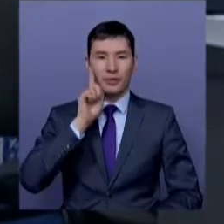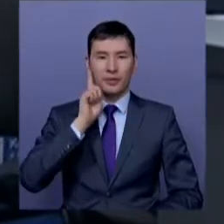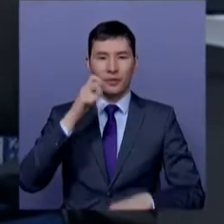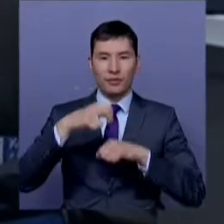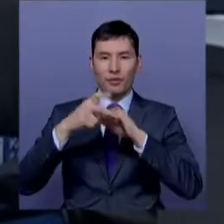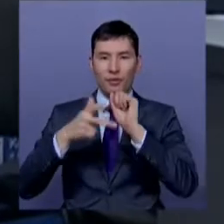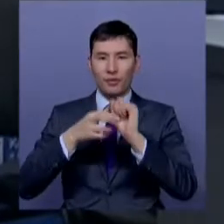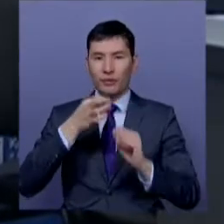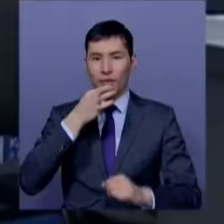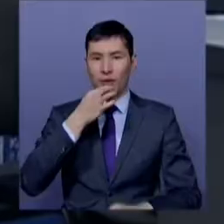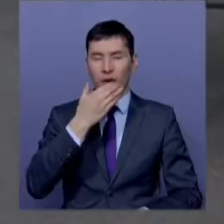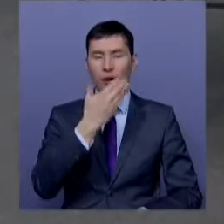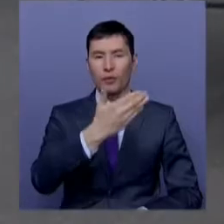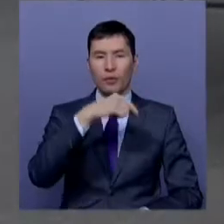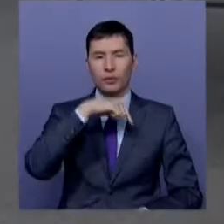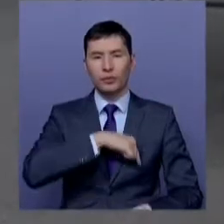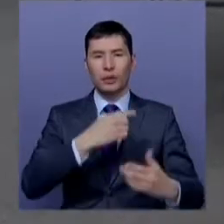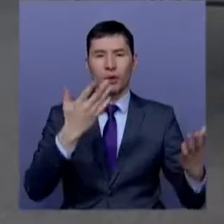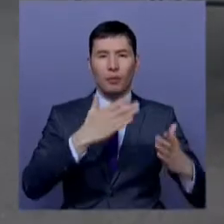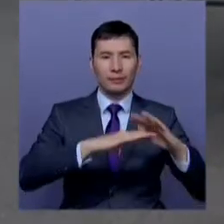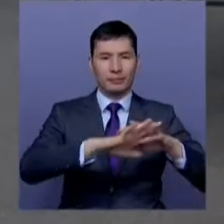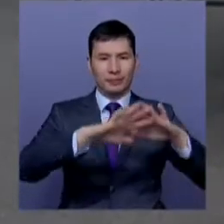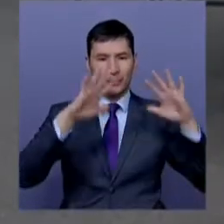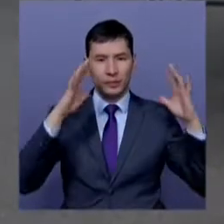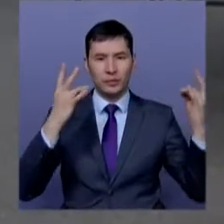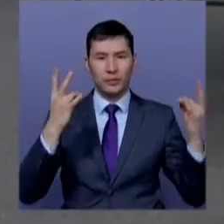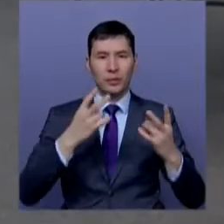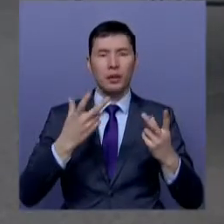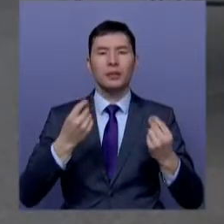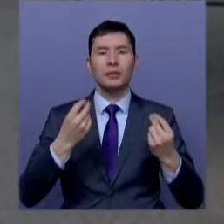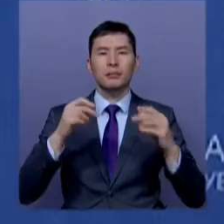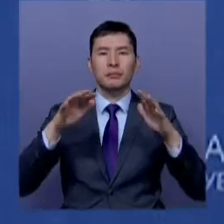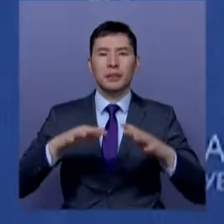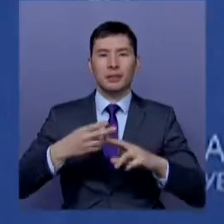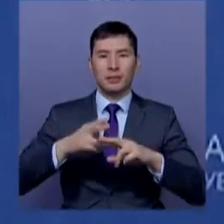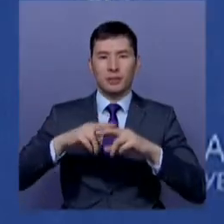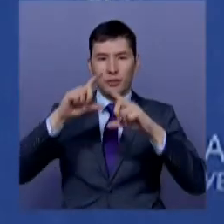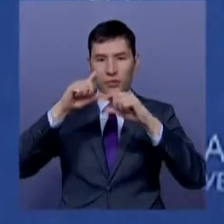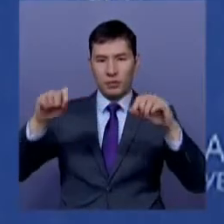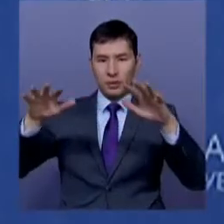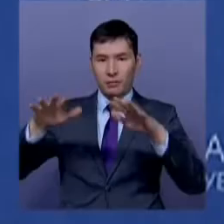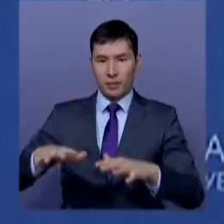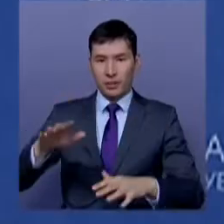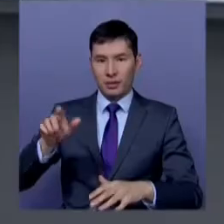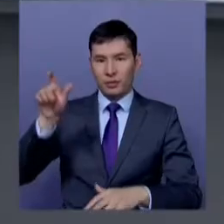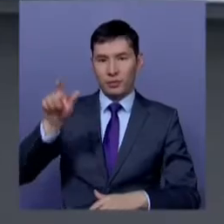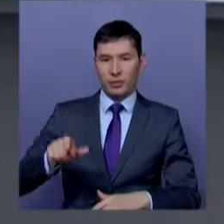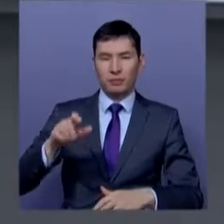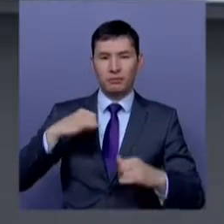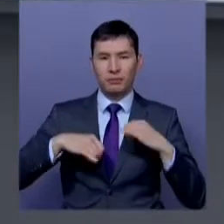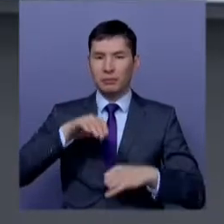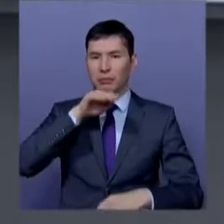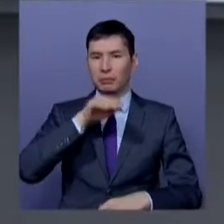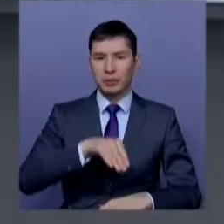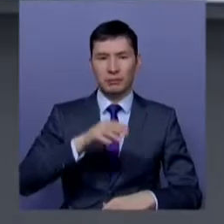дүниесіне тереңдей үңілуді мақсат тұтады. Ол үшін мамандар мектептердегі психологтарды жаңаша оқытып, біліктілігін жетілдіріп отыруды қолға алған. Жоба